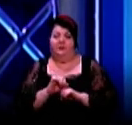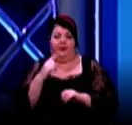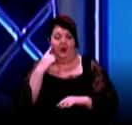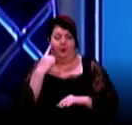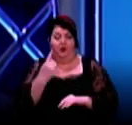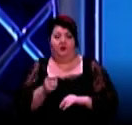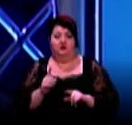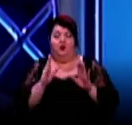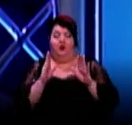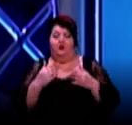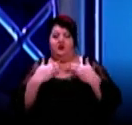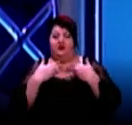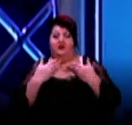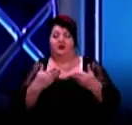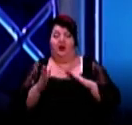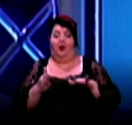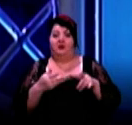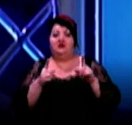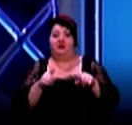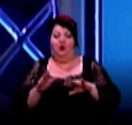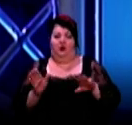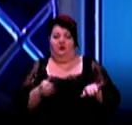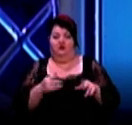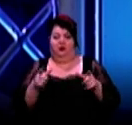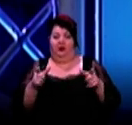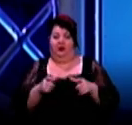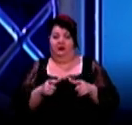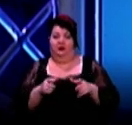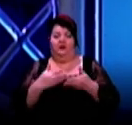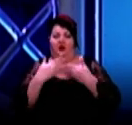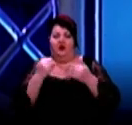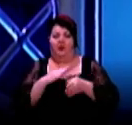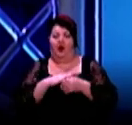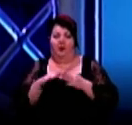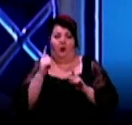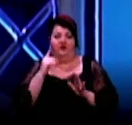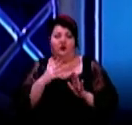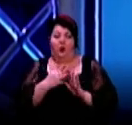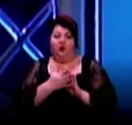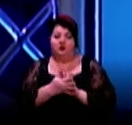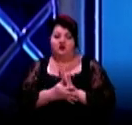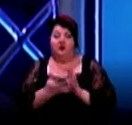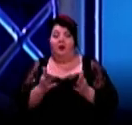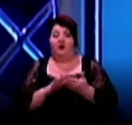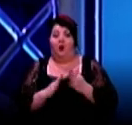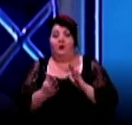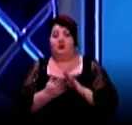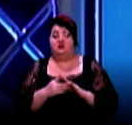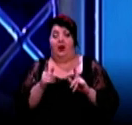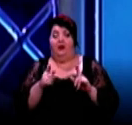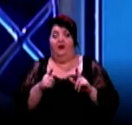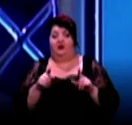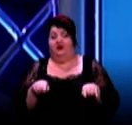повідомивши, що будуть звертатися вже після того, як закінчиться карантин. Нема повного розуміння, в якому стані вони вийдуть із